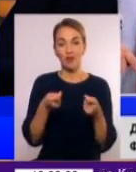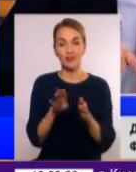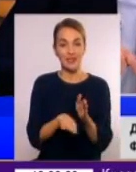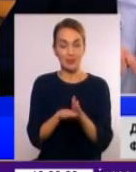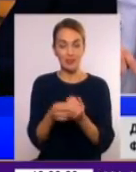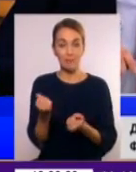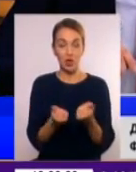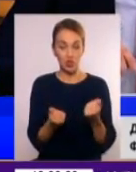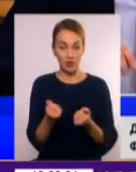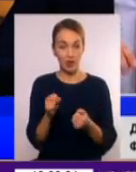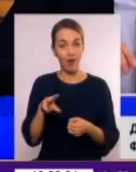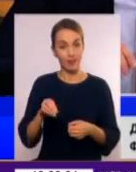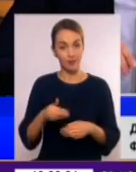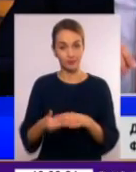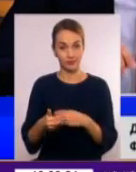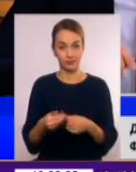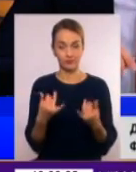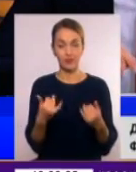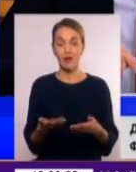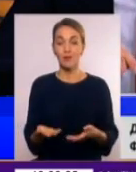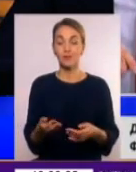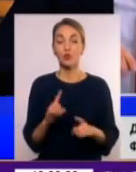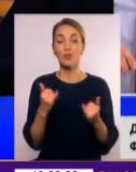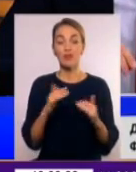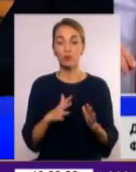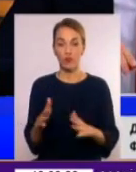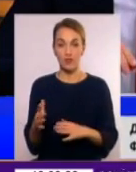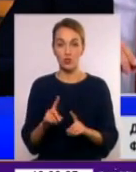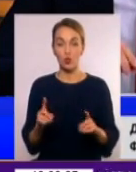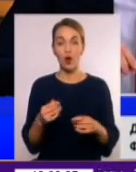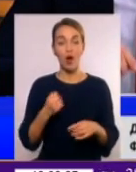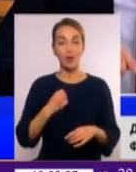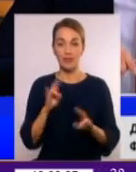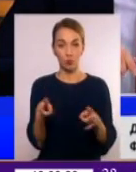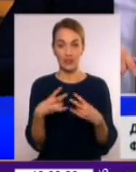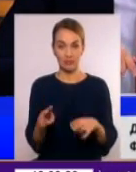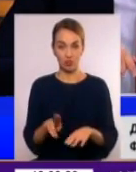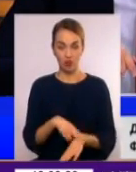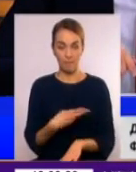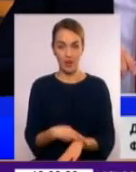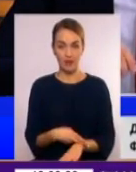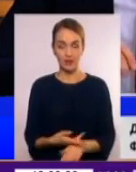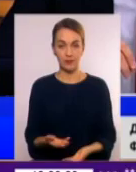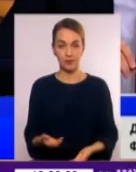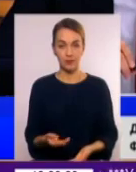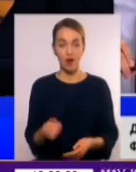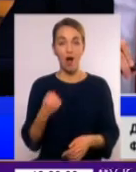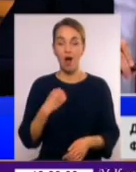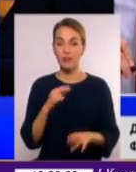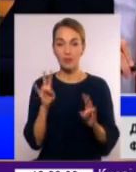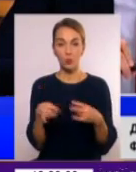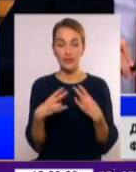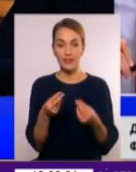Допомогли і собі, скажімо. Да. Але що тепер відбувається? А тепер відбувається, що армії не потрібні шкарпетки, армії не